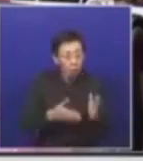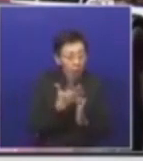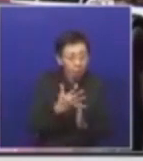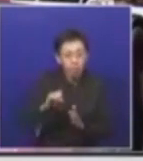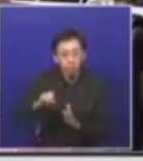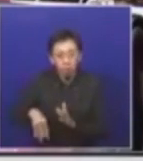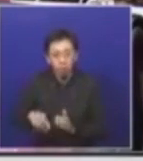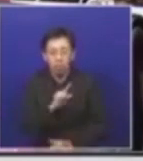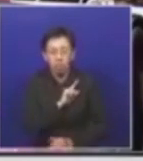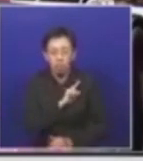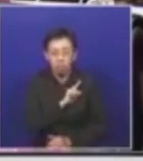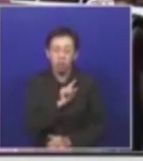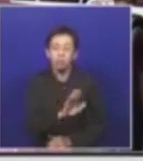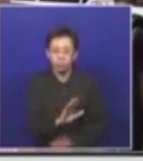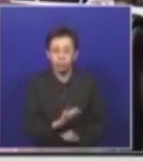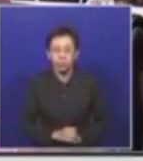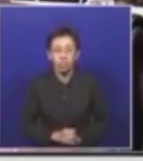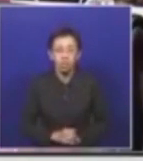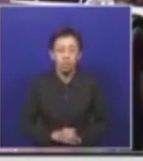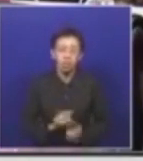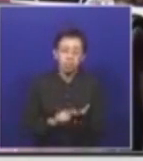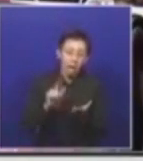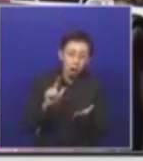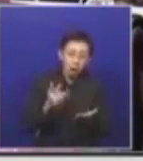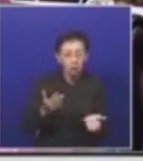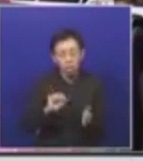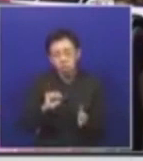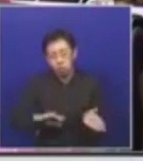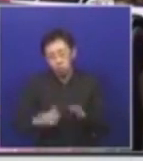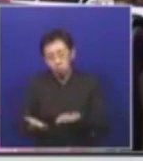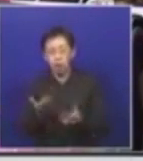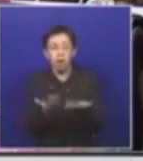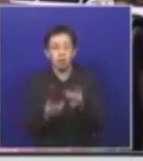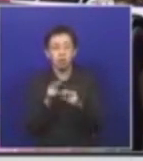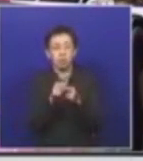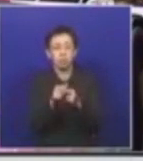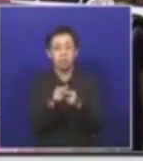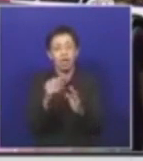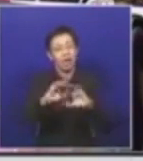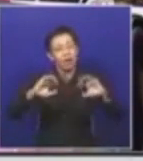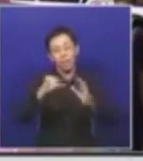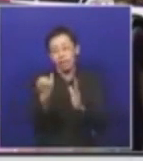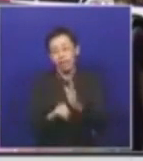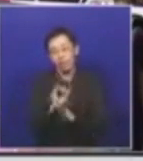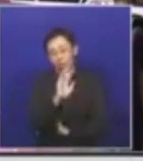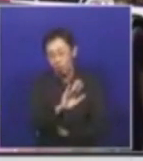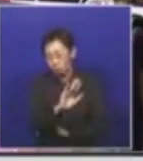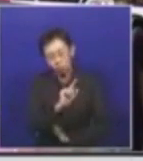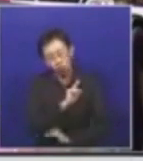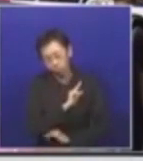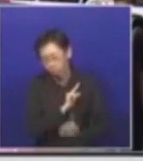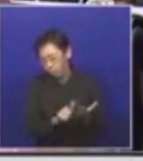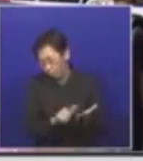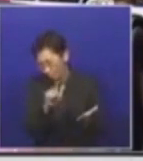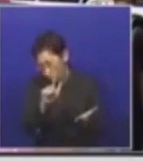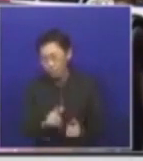ท่านก็จะต้องรับผิดชอบทางการเมืองจะลาออกหรือยุบสภาเป็นเรื่องของท่านแต่มันเป็นความผิดของรัฐบาลมันก็ต้องลาออกท่